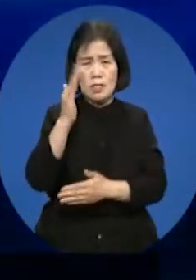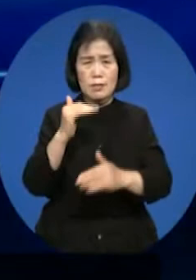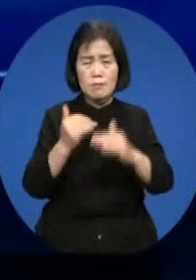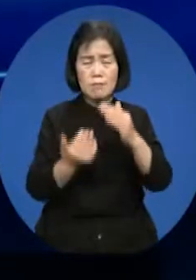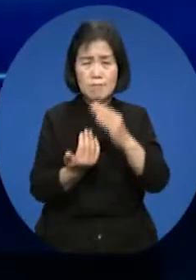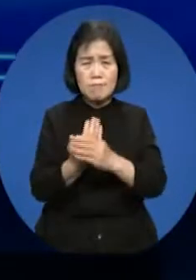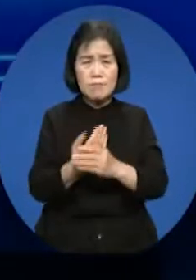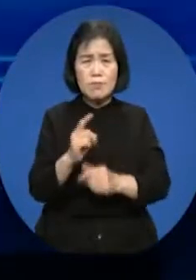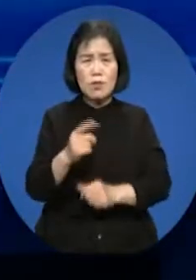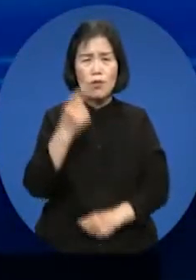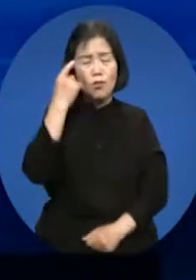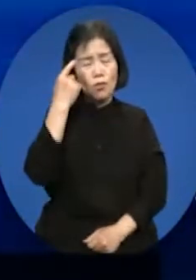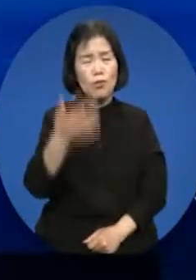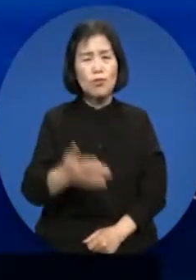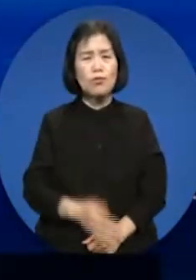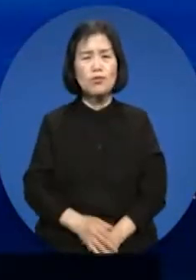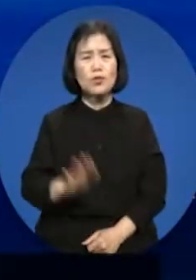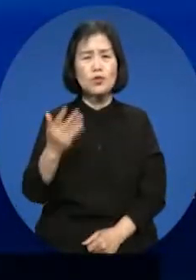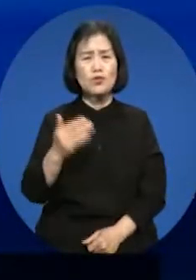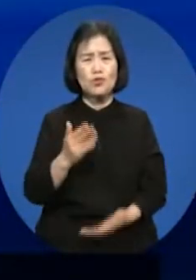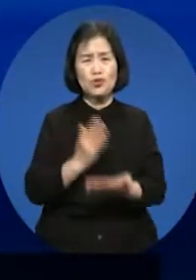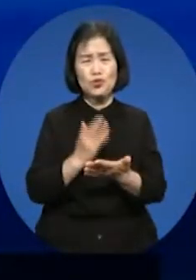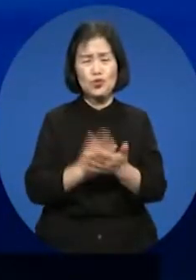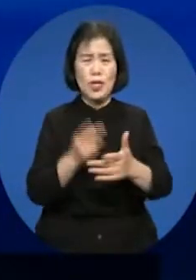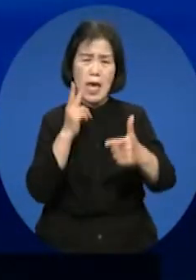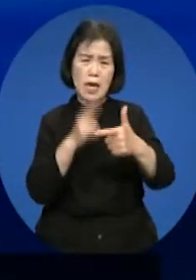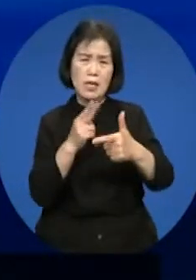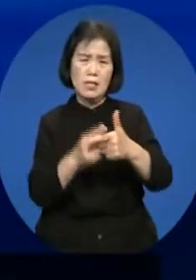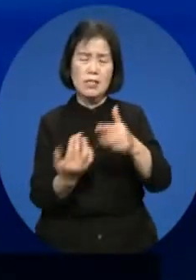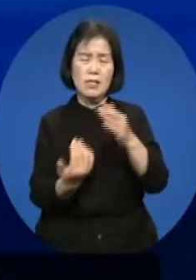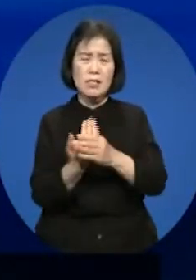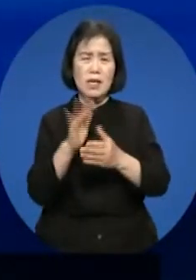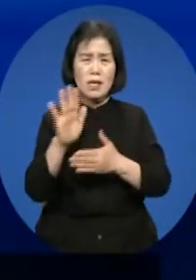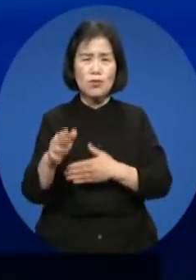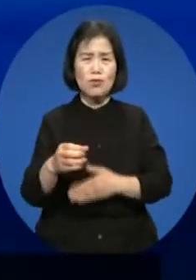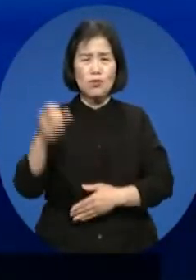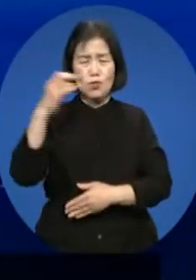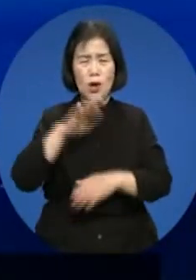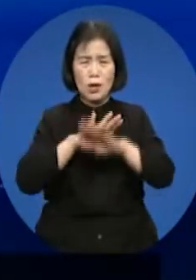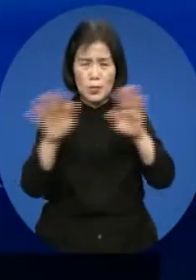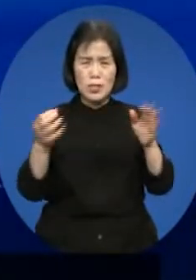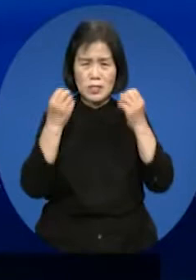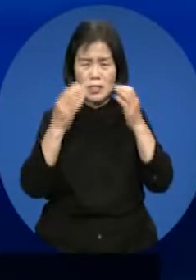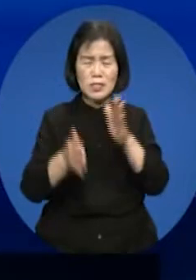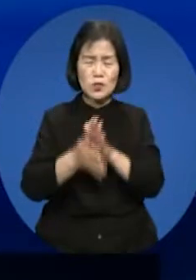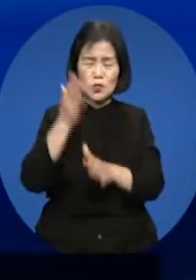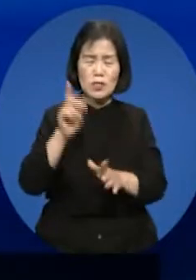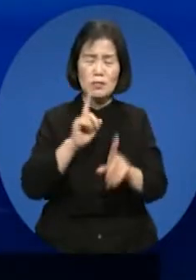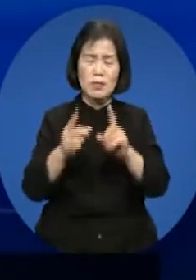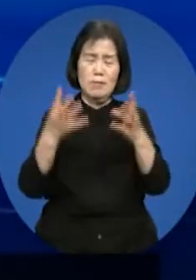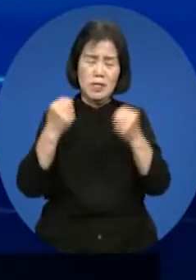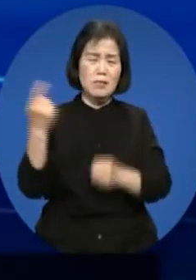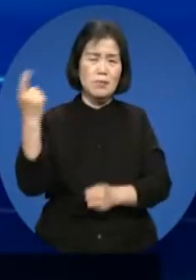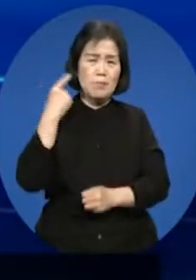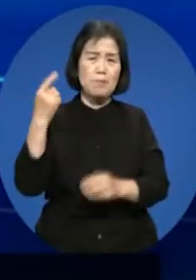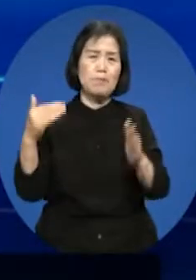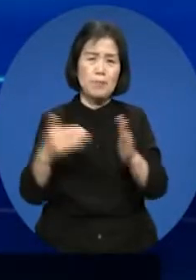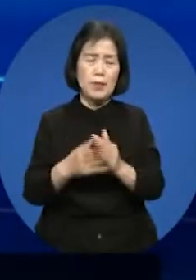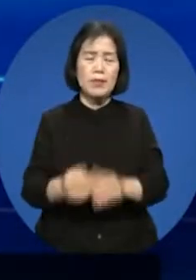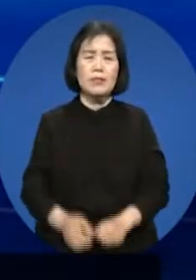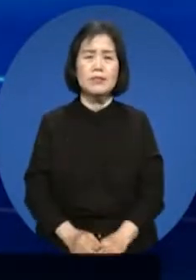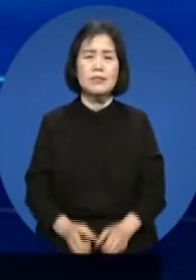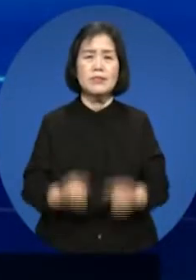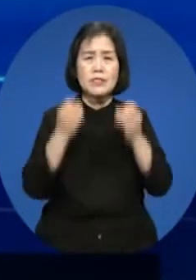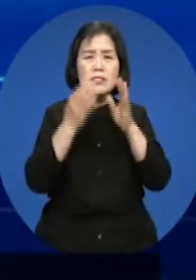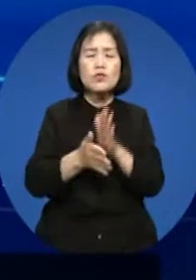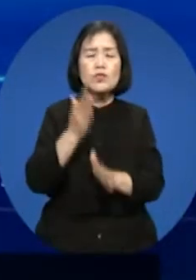좀 질문을 드리도록 하겠습니다. 요즘 뭐 뉴스에서 LH 사태 이후 광명 신도시 아마 많이 들어보셨을 텐데 사실 신도시에 대한 어떤